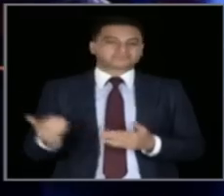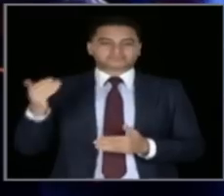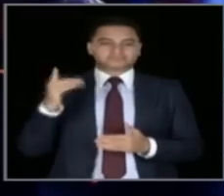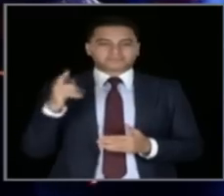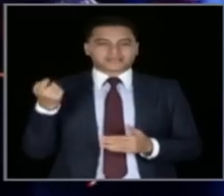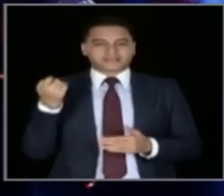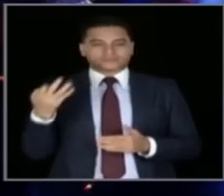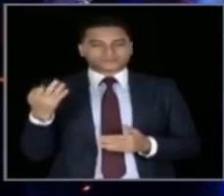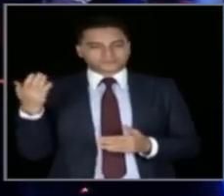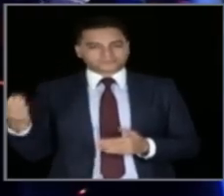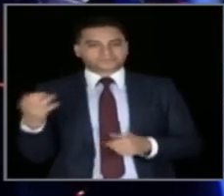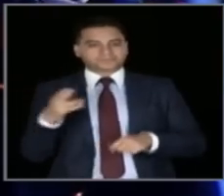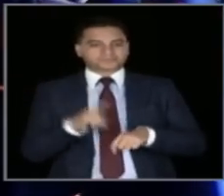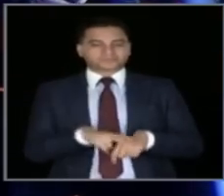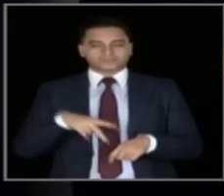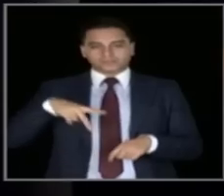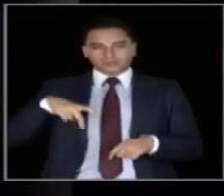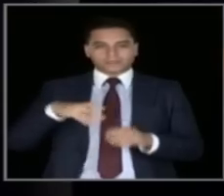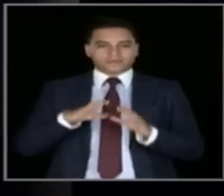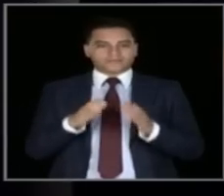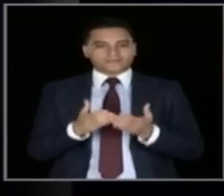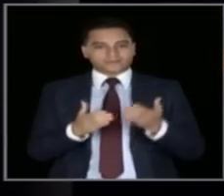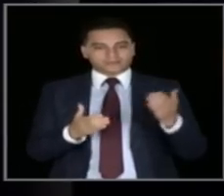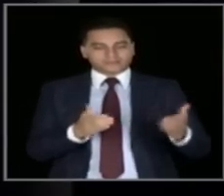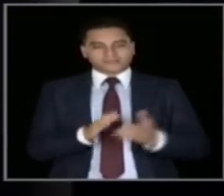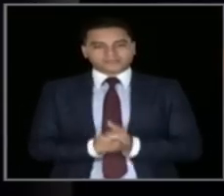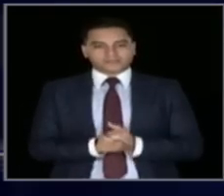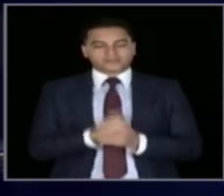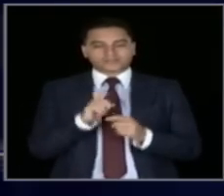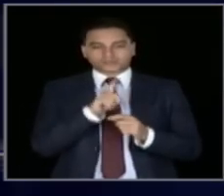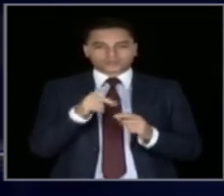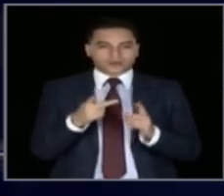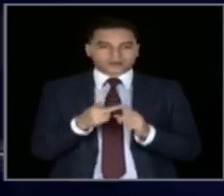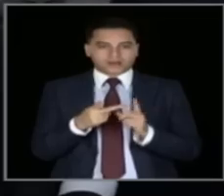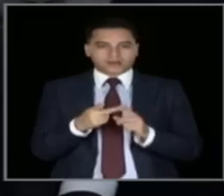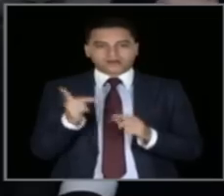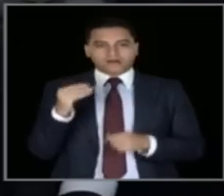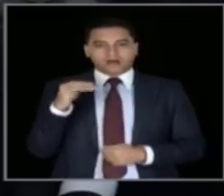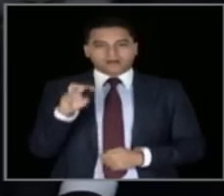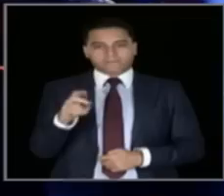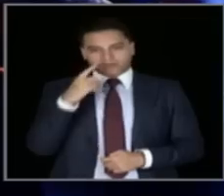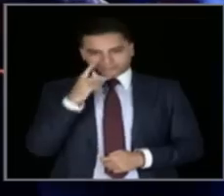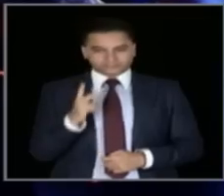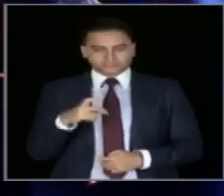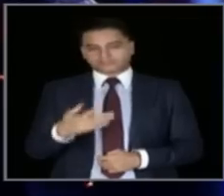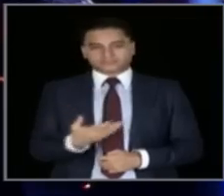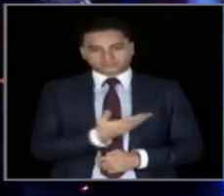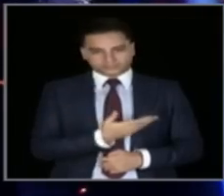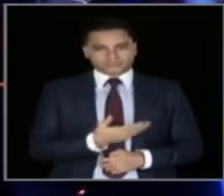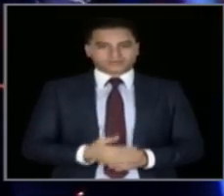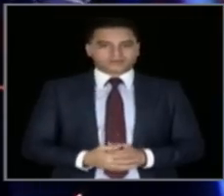135 العراب، 80 الهكسوس. السؤال الثاني، رحمه. رحمه خالد